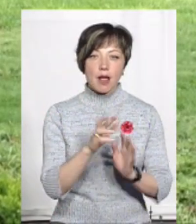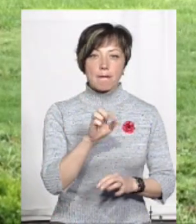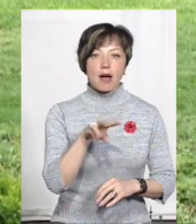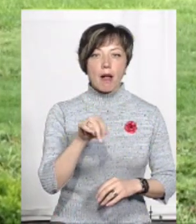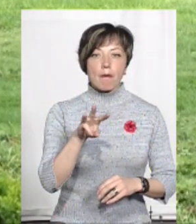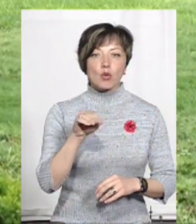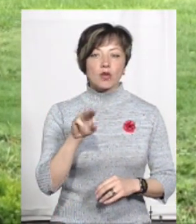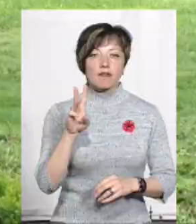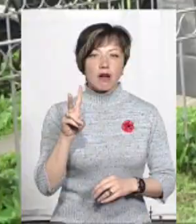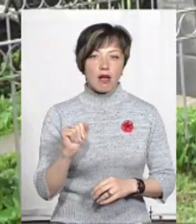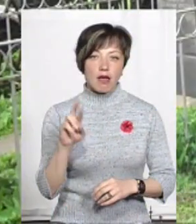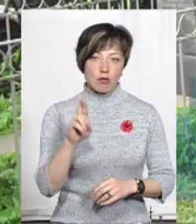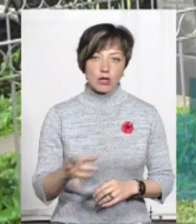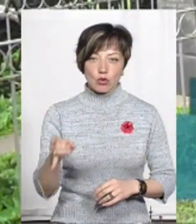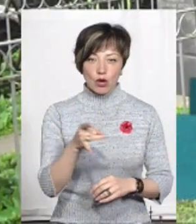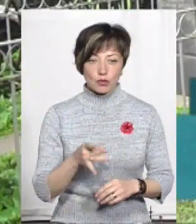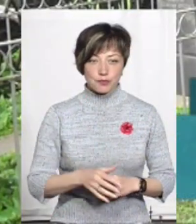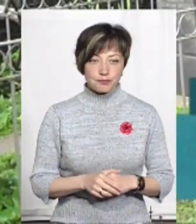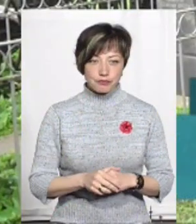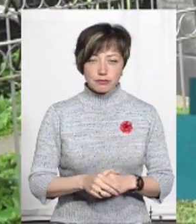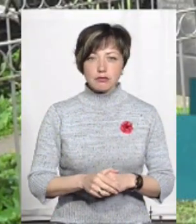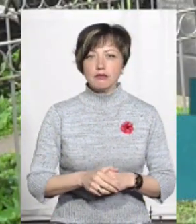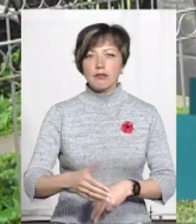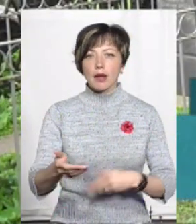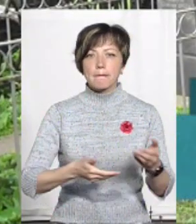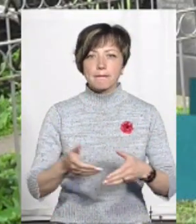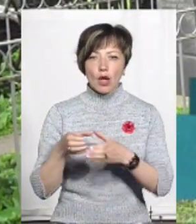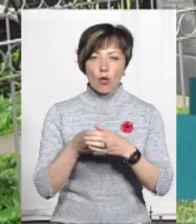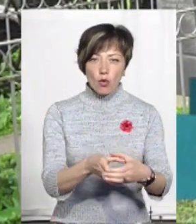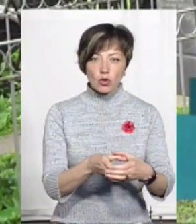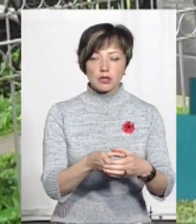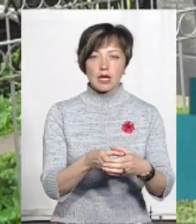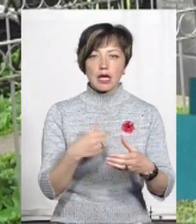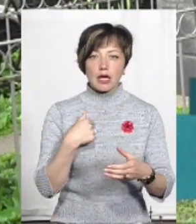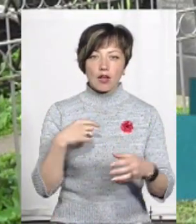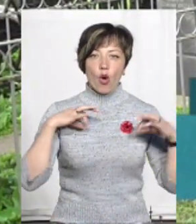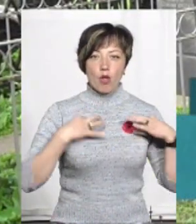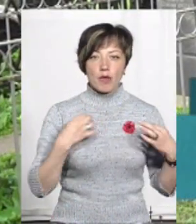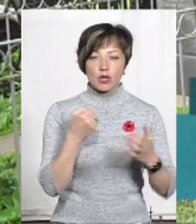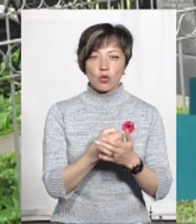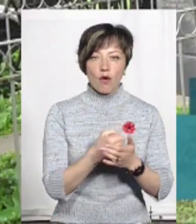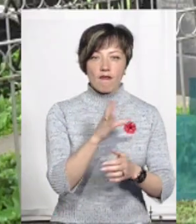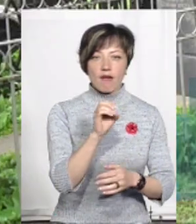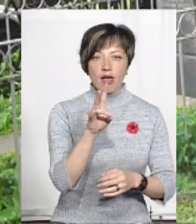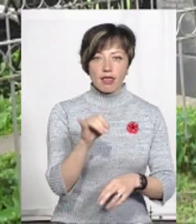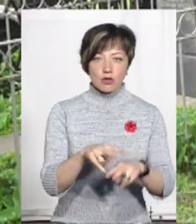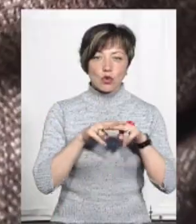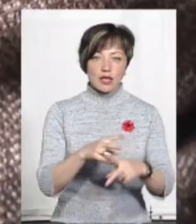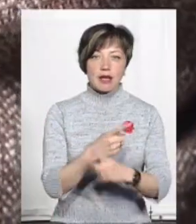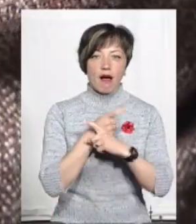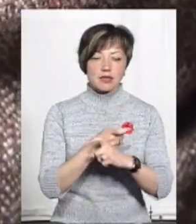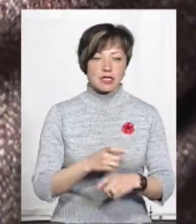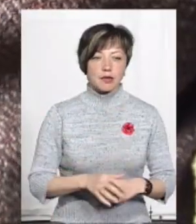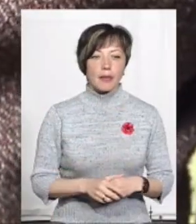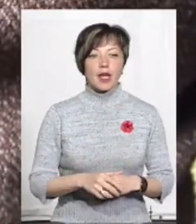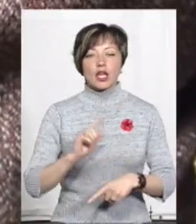Баламутівка Ярмолинецького району. Піхота від Коломиї, я пройшов до Вени в Австрії.